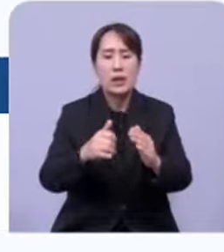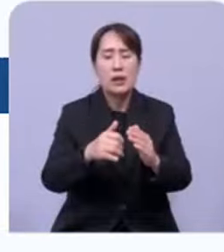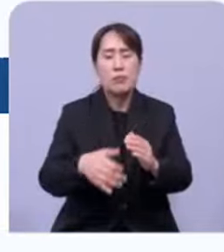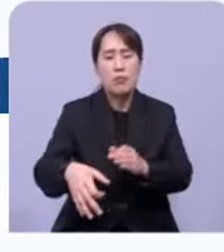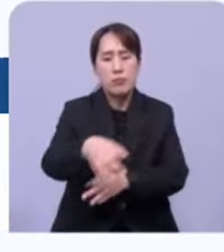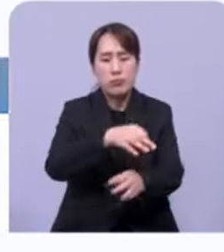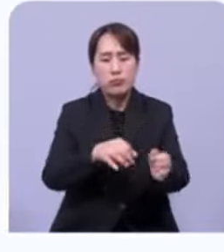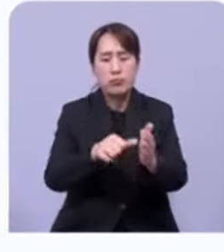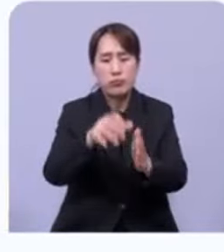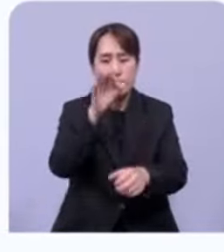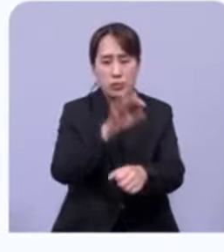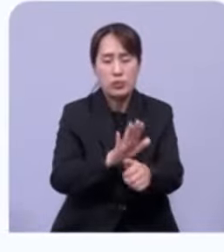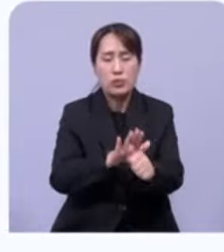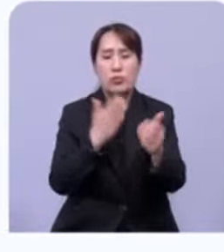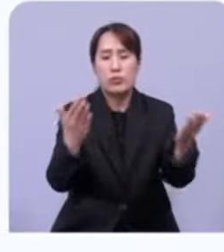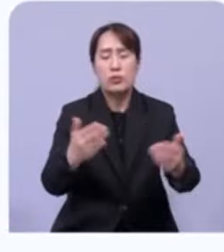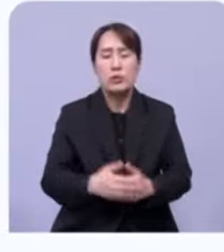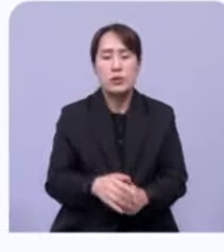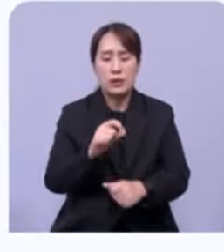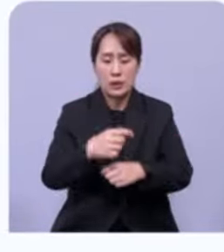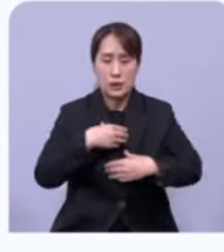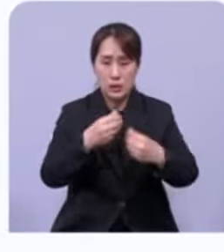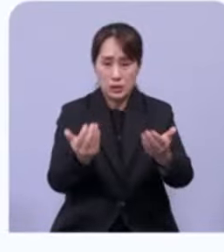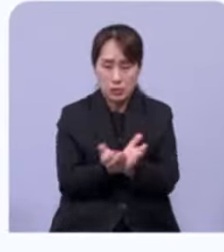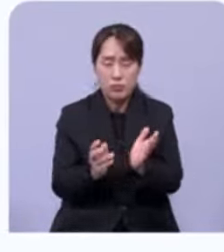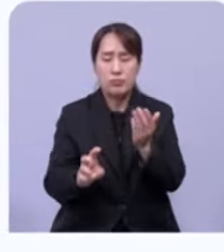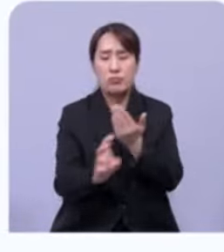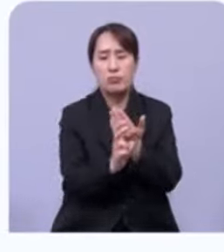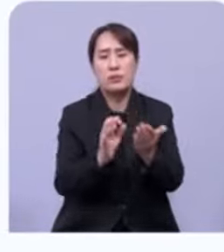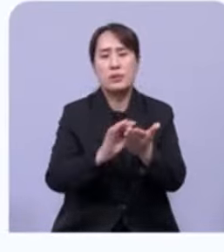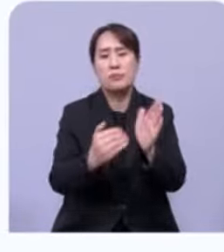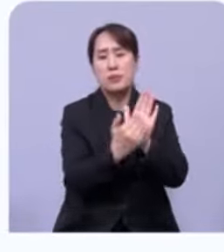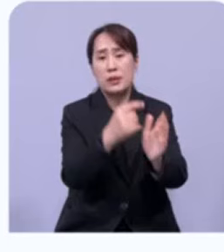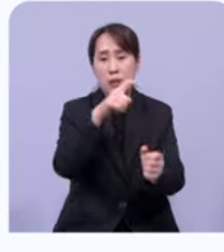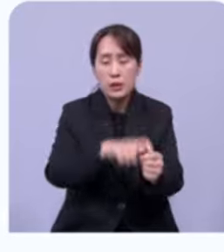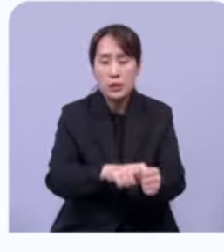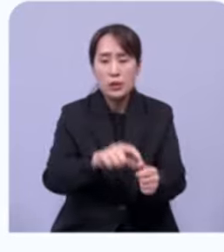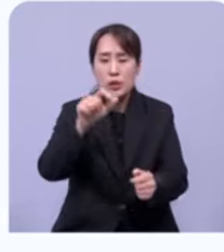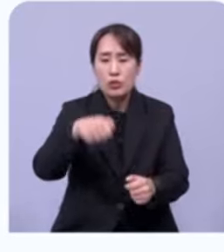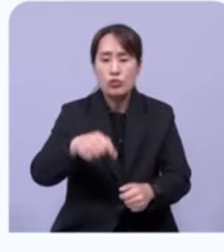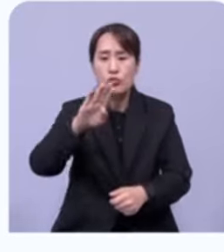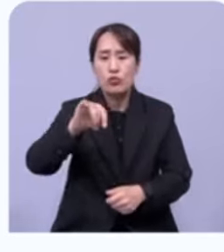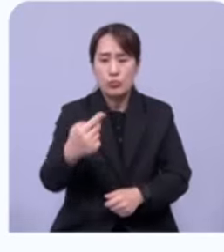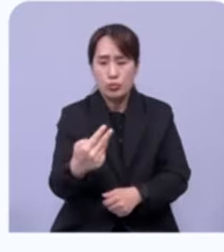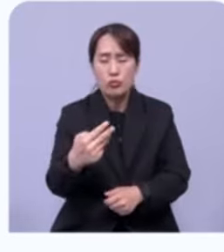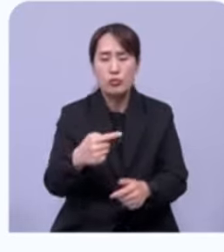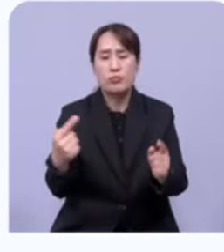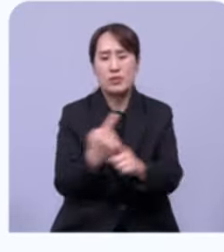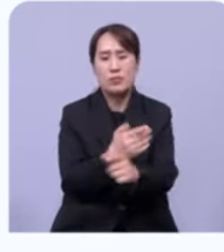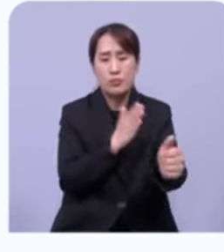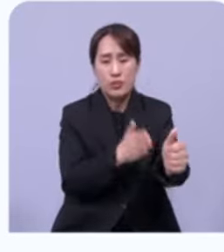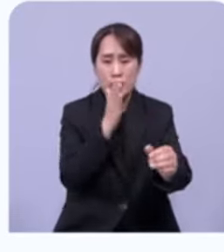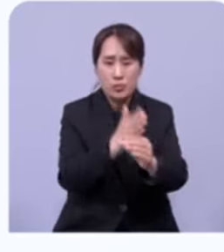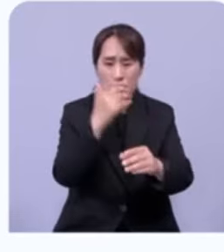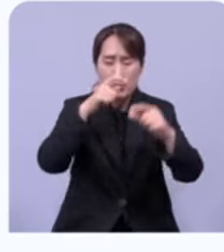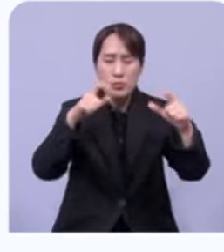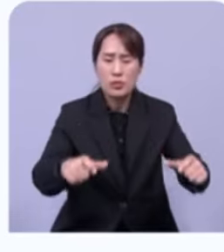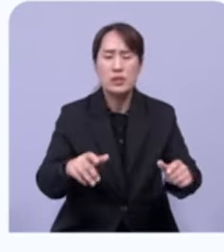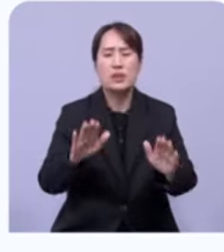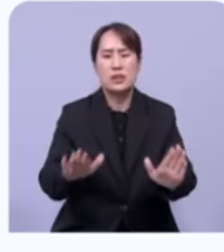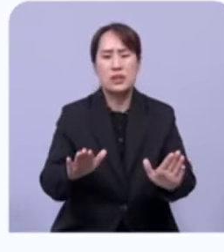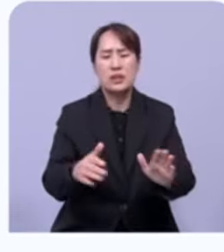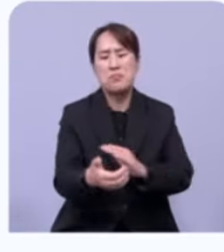경감시키는 행정부도 지역화폐 부정사용을 기위해 불전을 권하고 있지만 충북은